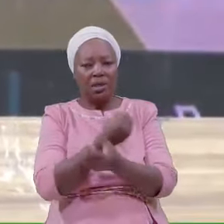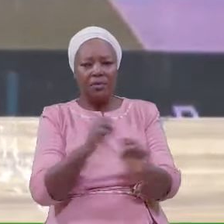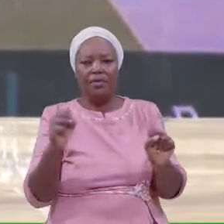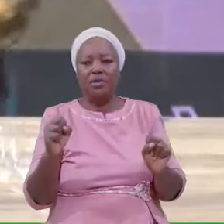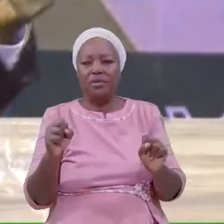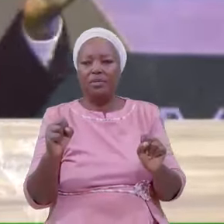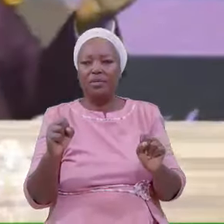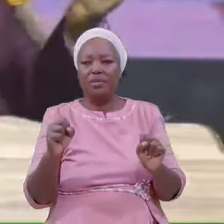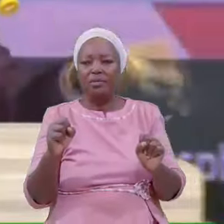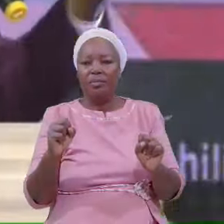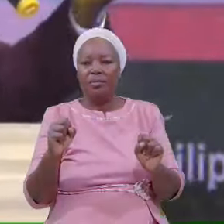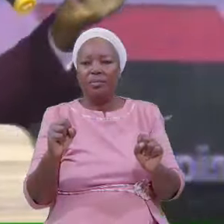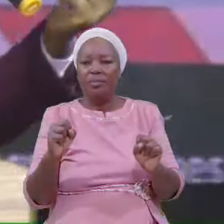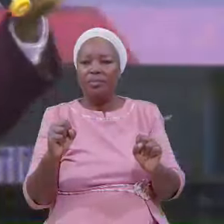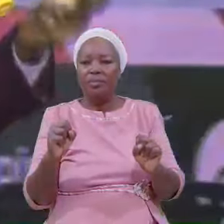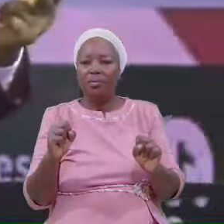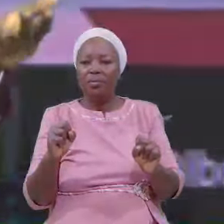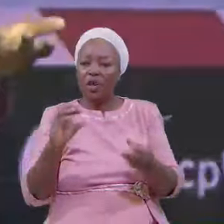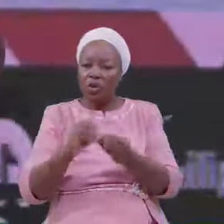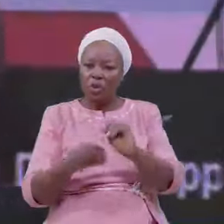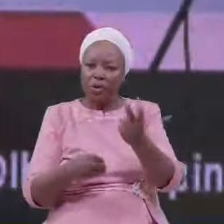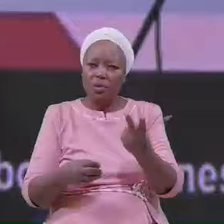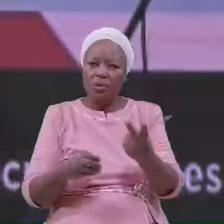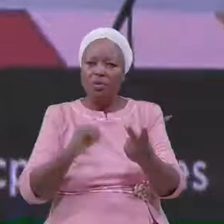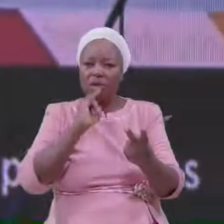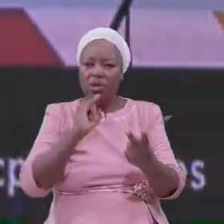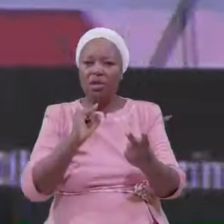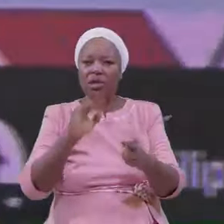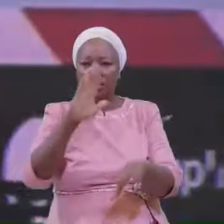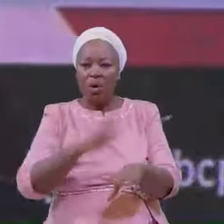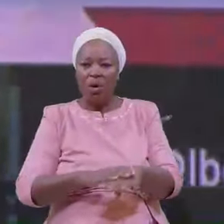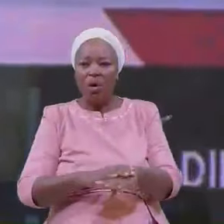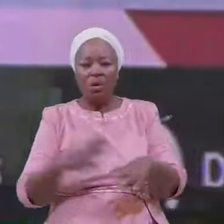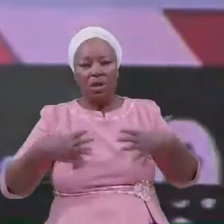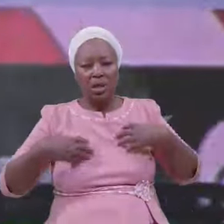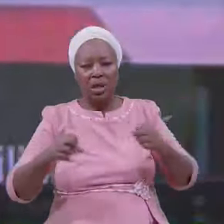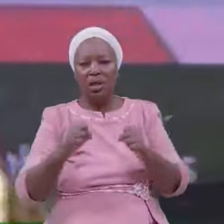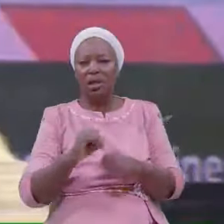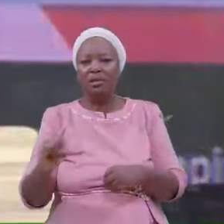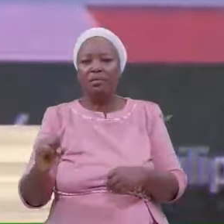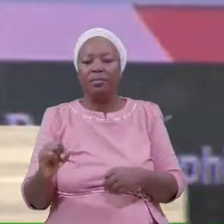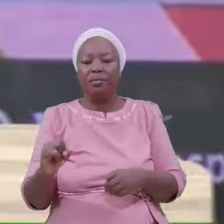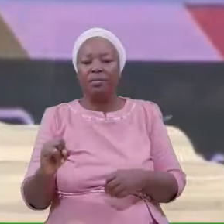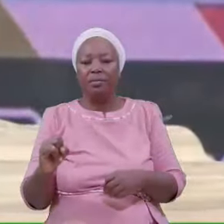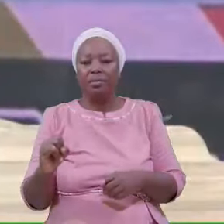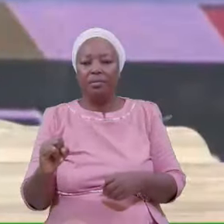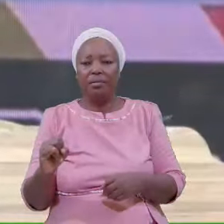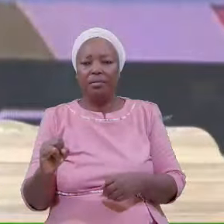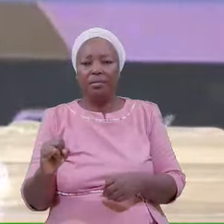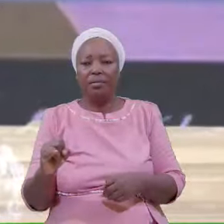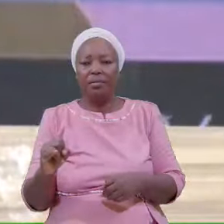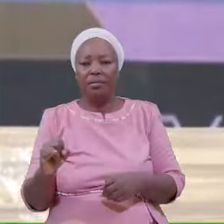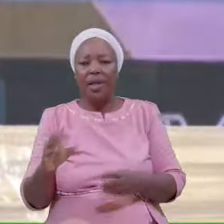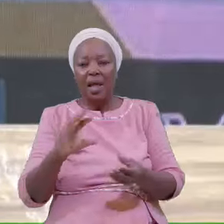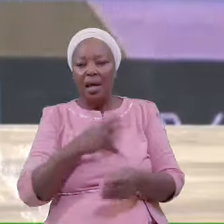ay tungkol sa pagliligtas. Number two is on healing. Ang pangalawa ay sa pagpapagaling. And number